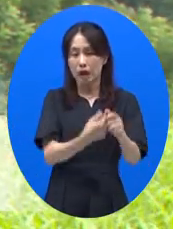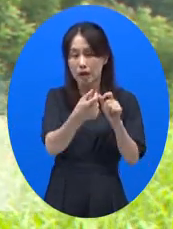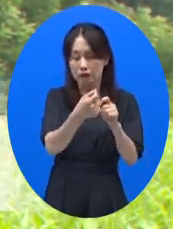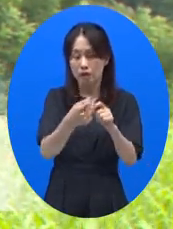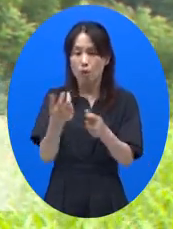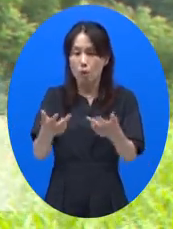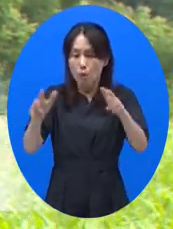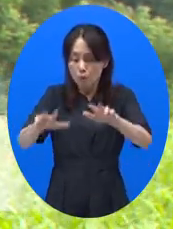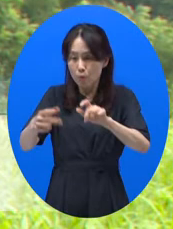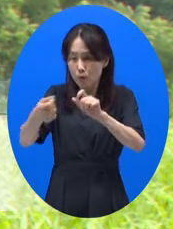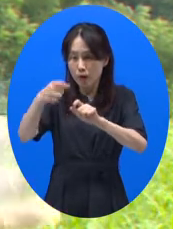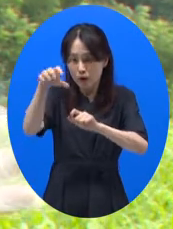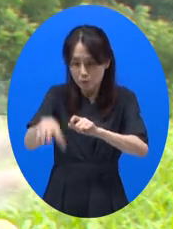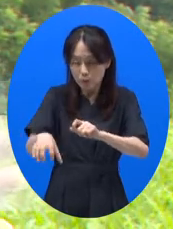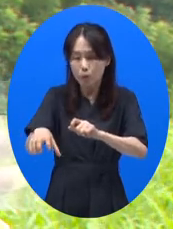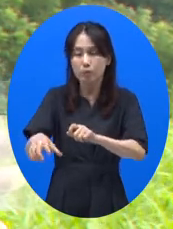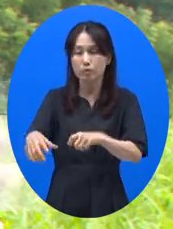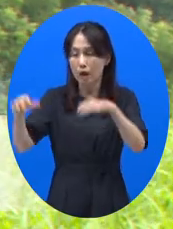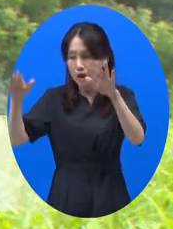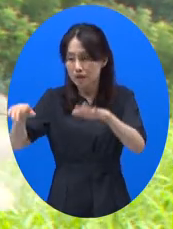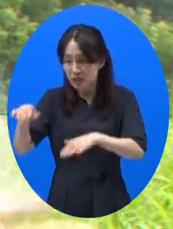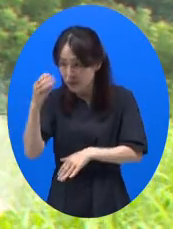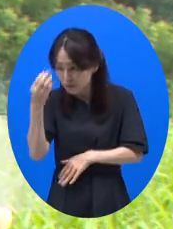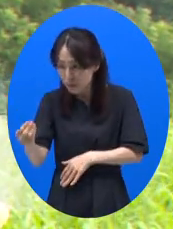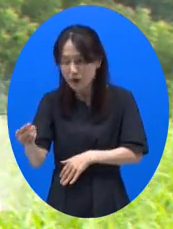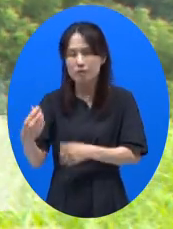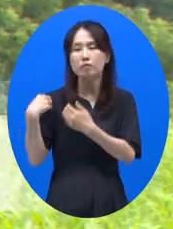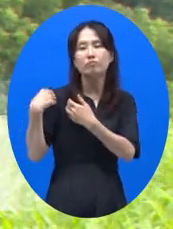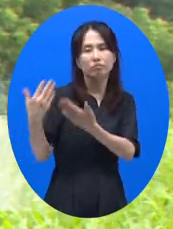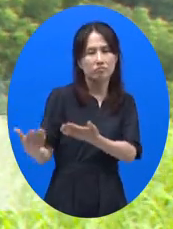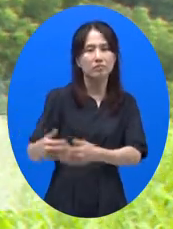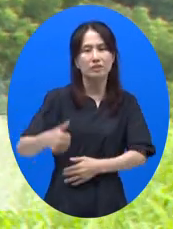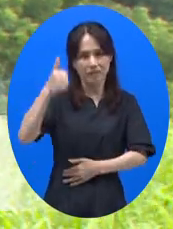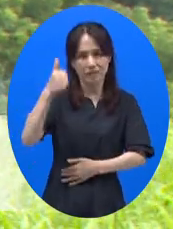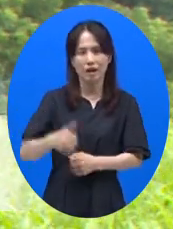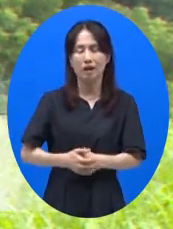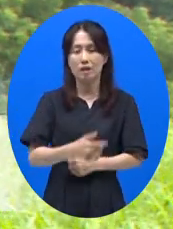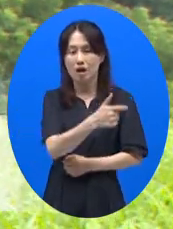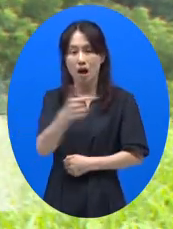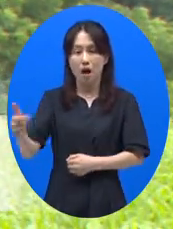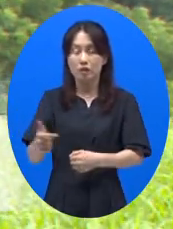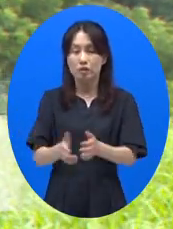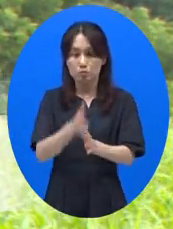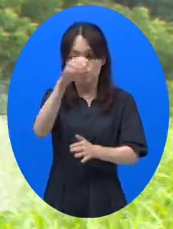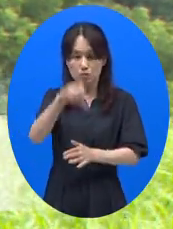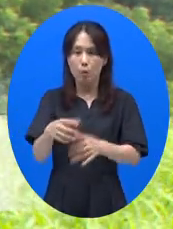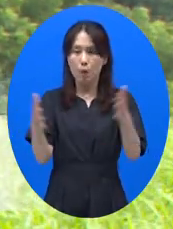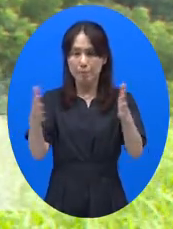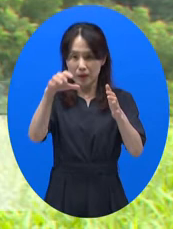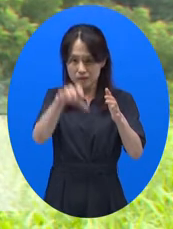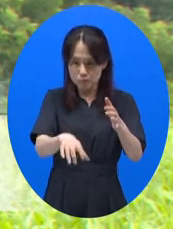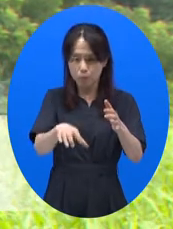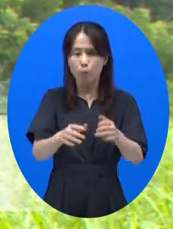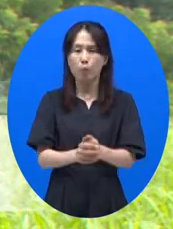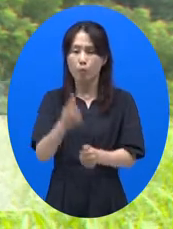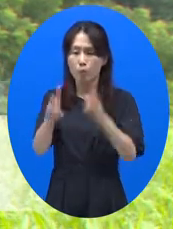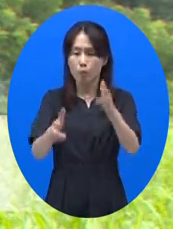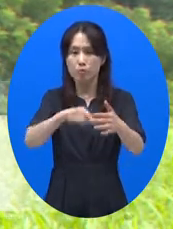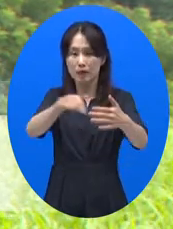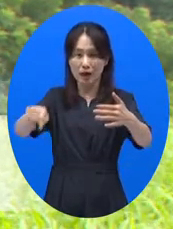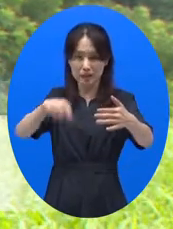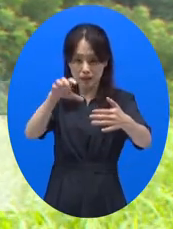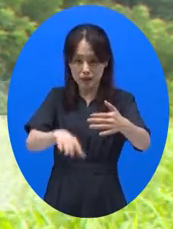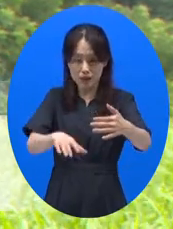쪽은 그냥 무관심하게 놔두는 게 가장 좋은 방법이고요 대도시 그 아파트 단지 라든지 공장내 뭐